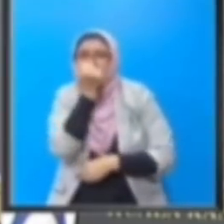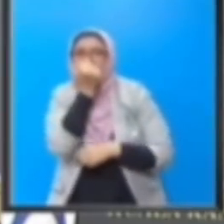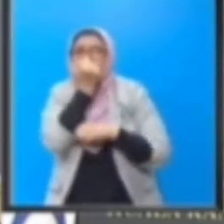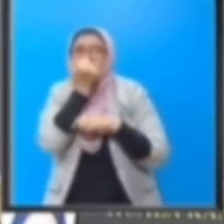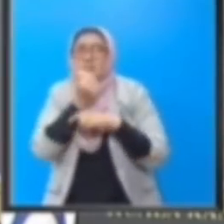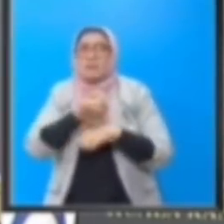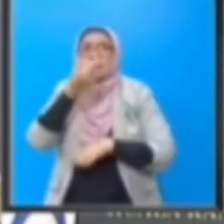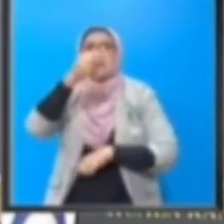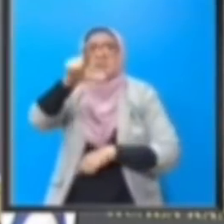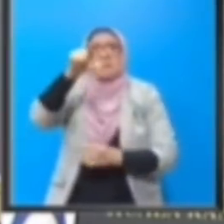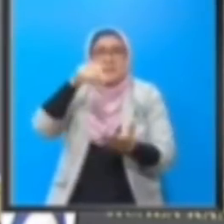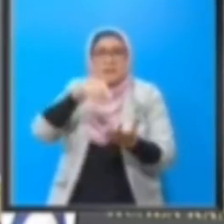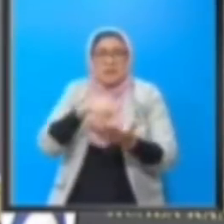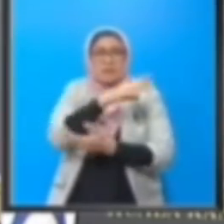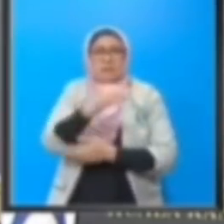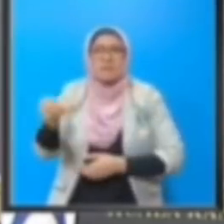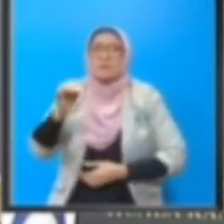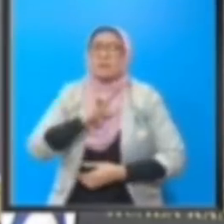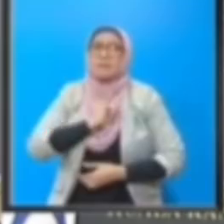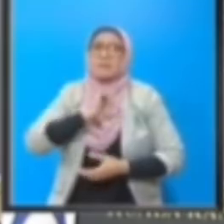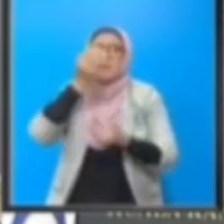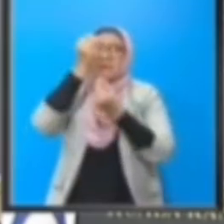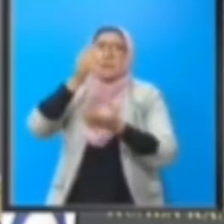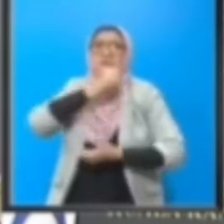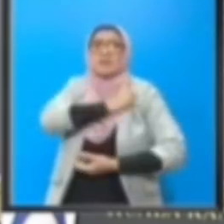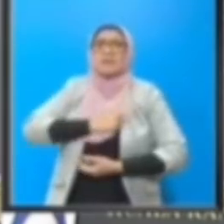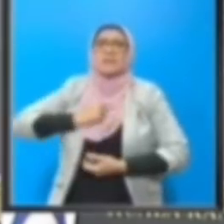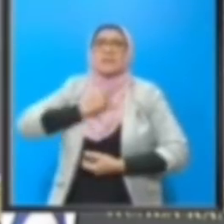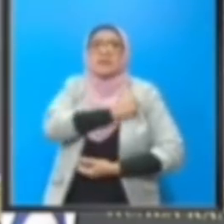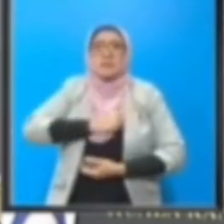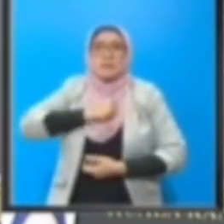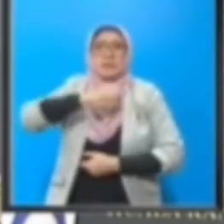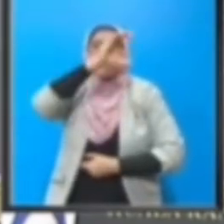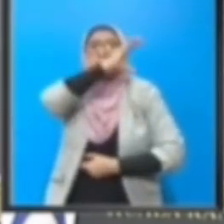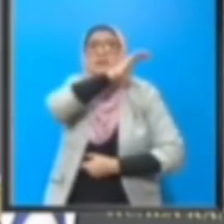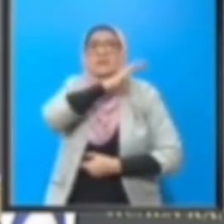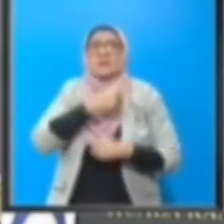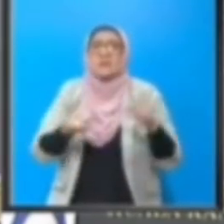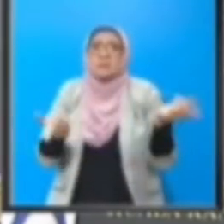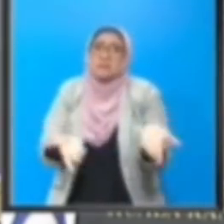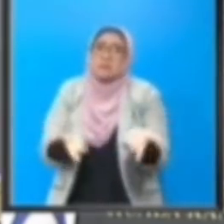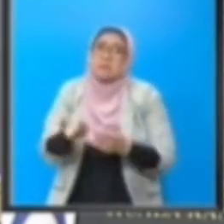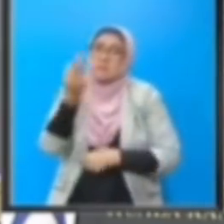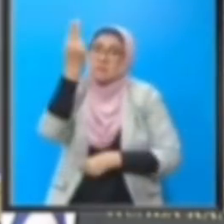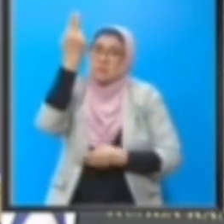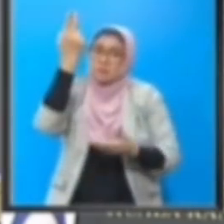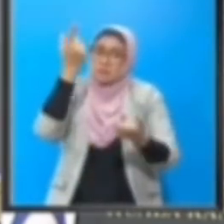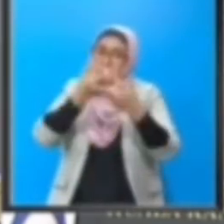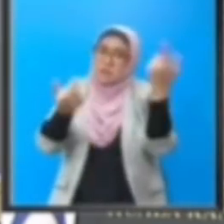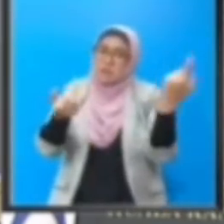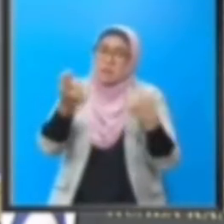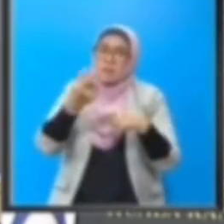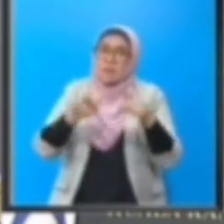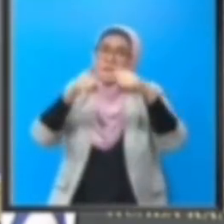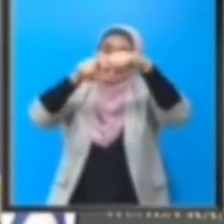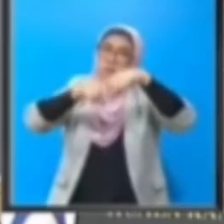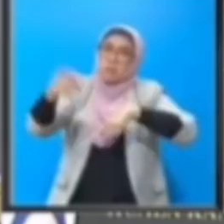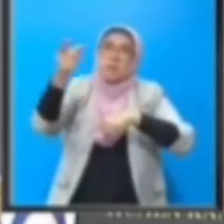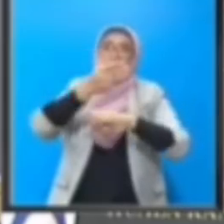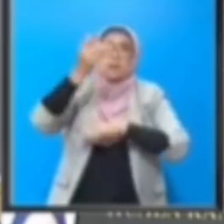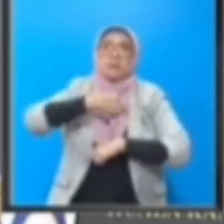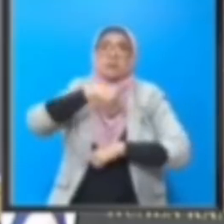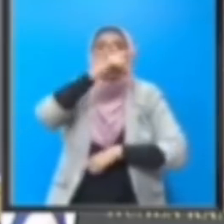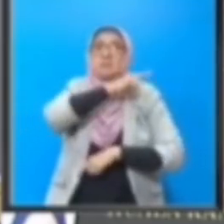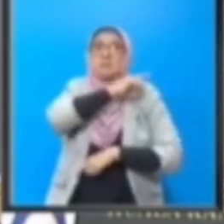ini dan saya telah memohon maaf kepada speaker. Terpulanglah kepada speaker. Baik. Tapi jangan tuduh